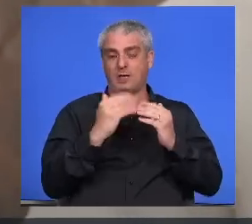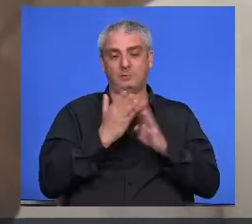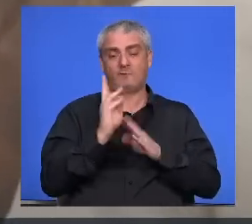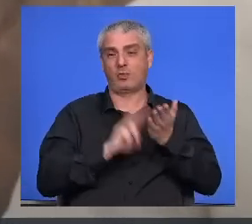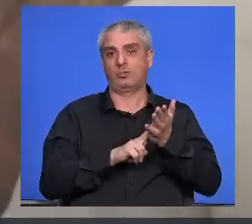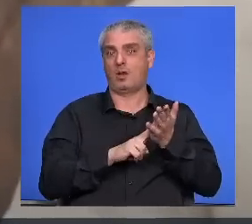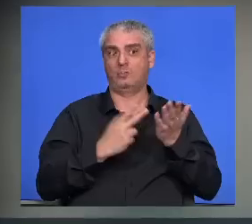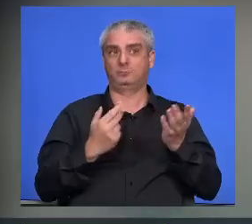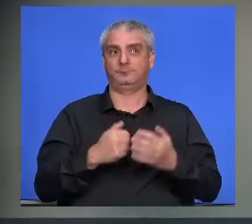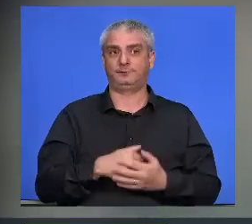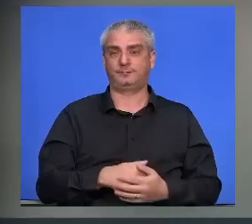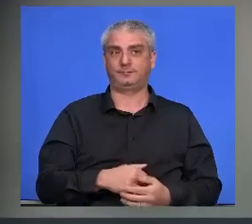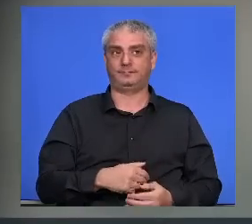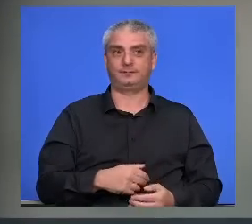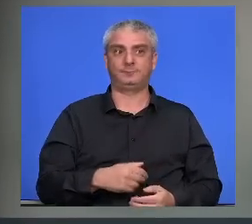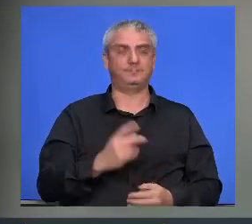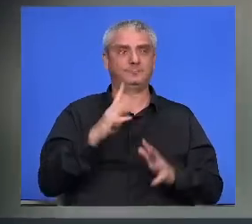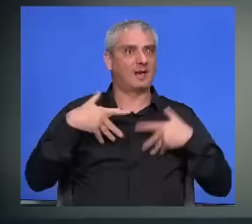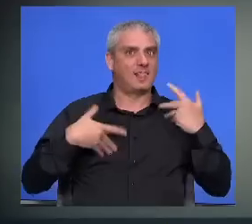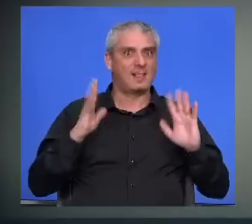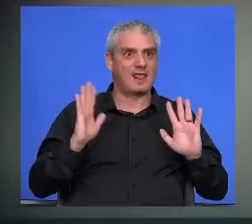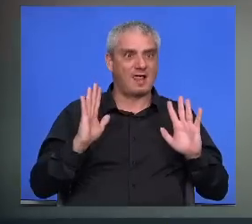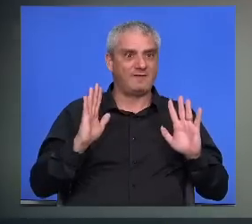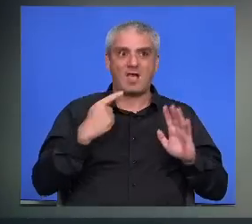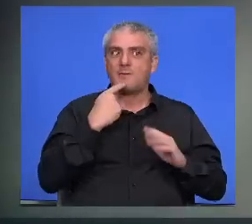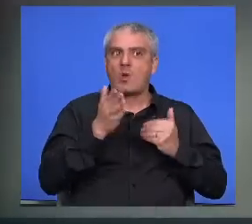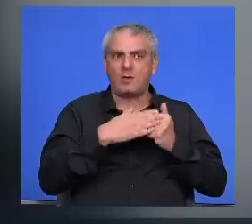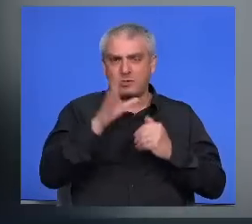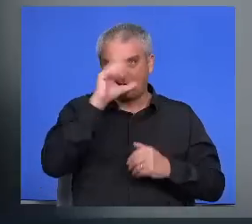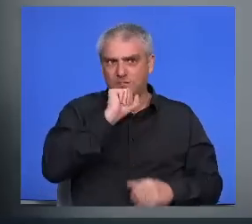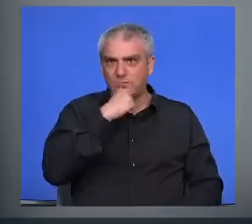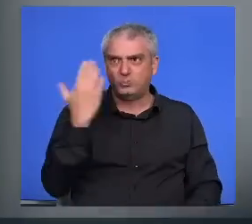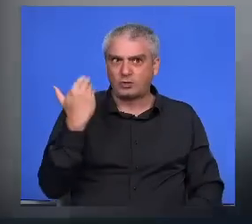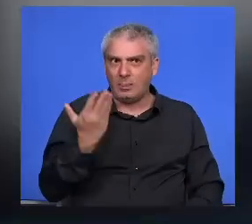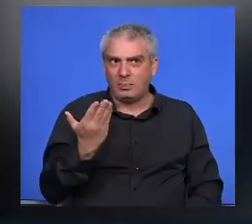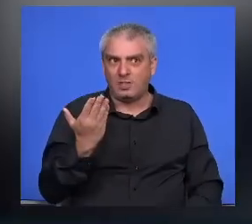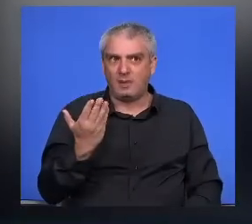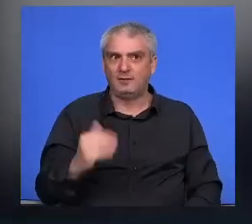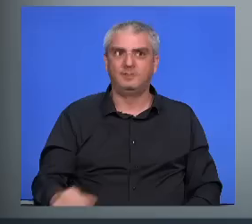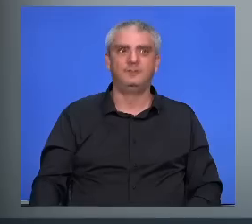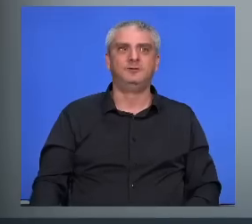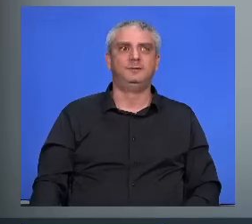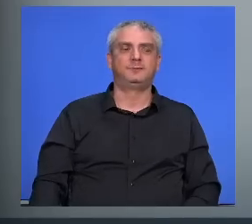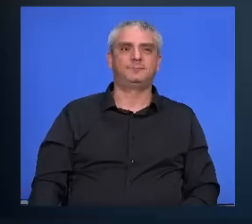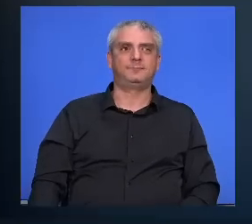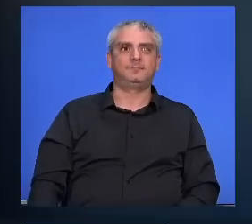richtige Richtung, würde ich sagen. רגע, אל תתלהב. הרי אמרנו שחתונה זה קונספט מיושן.